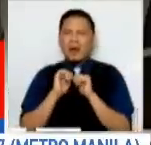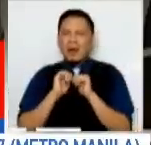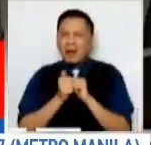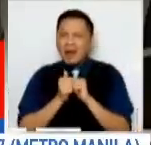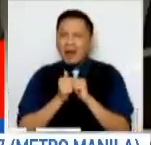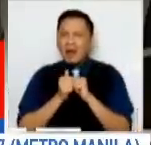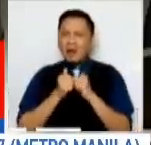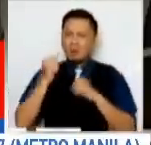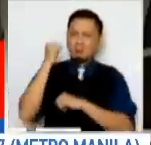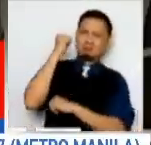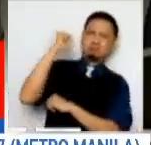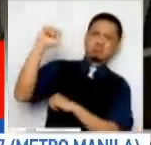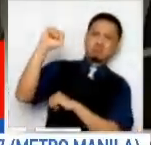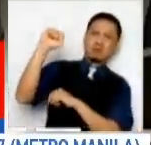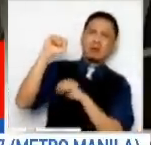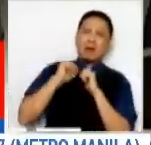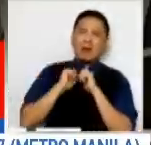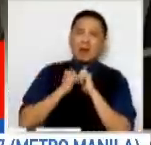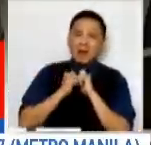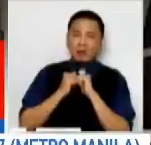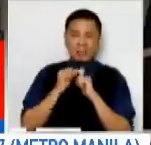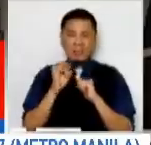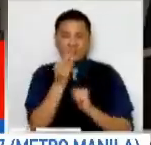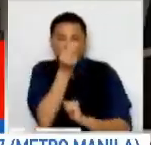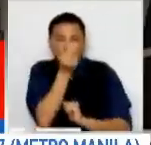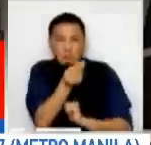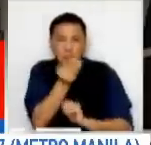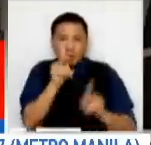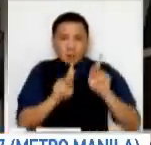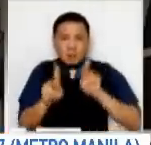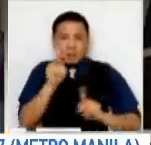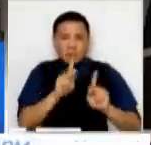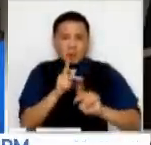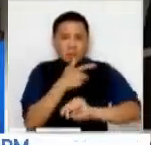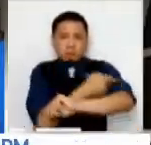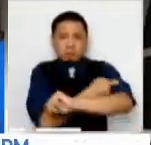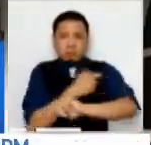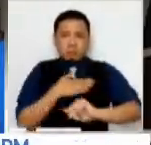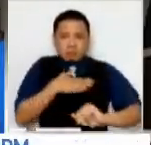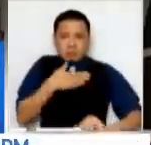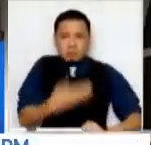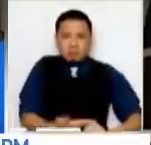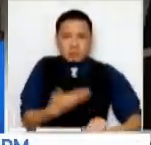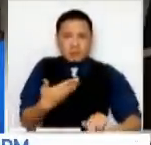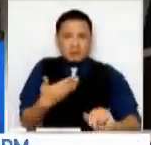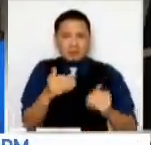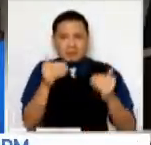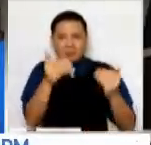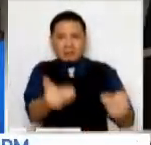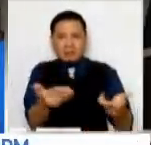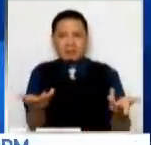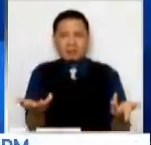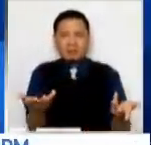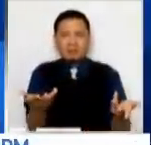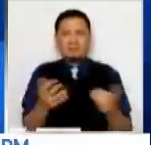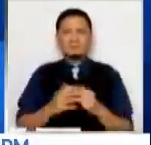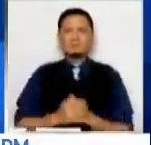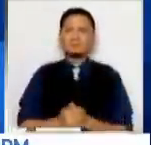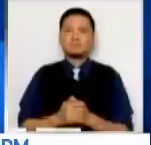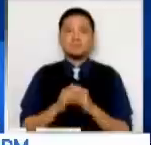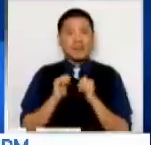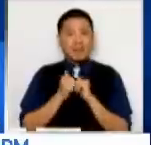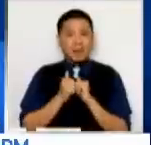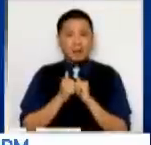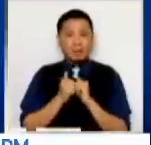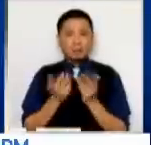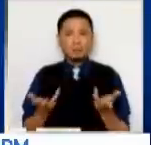immunity kung kokonti lamang o marami sa ating mga kababayan ang hindi magbabakuna? Kung maisa sa